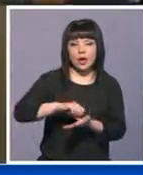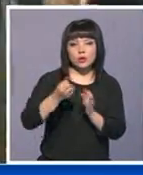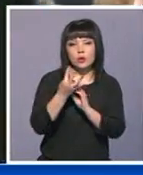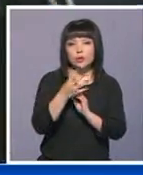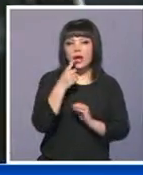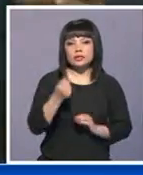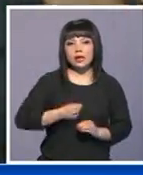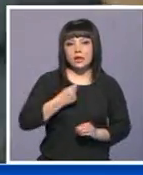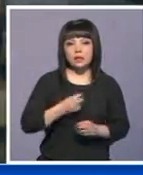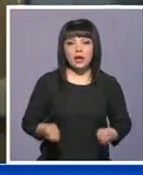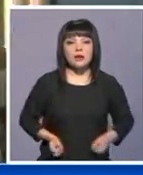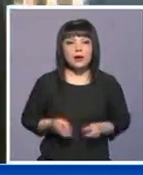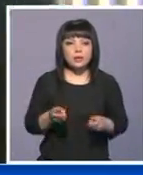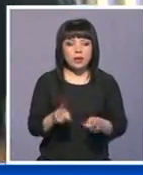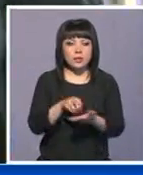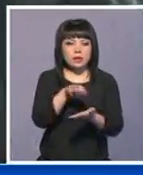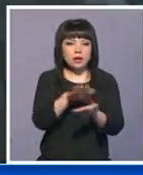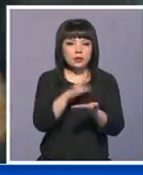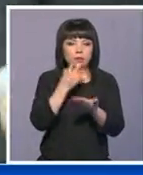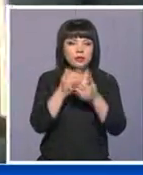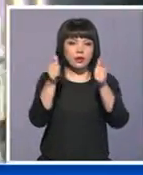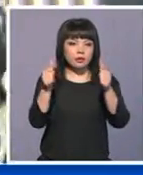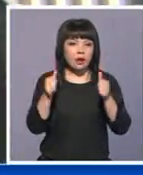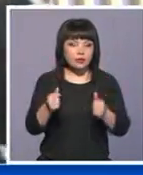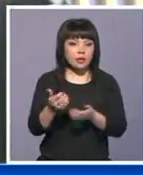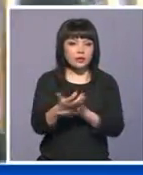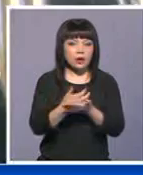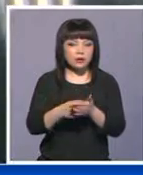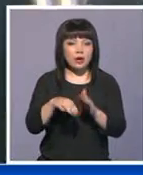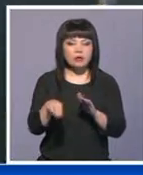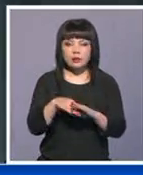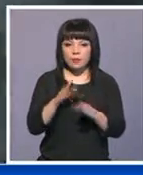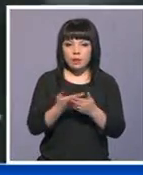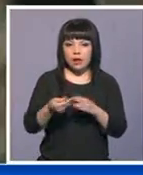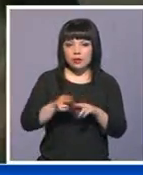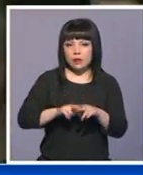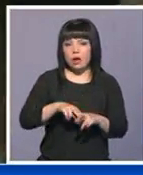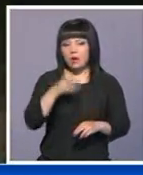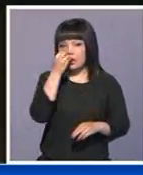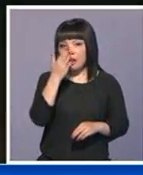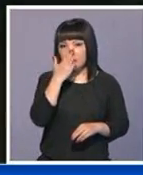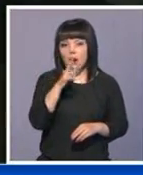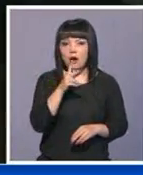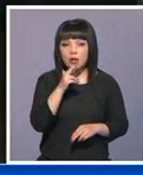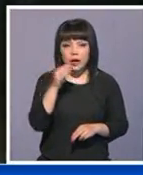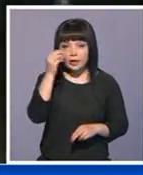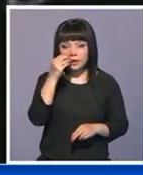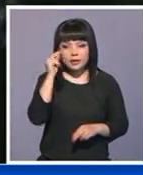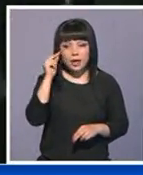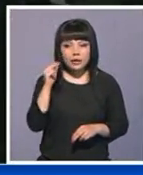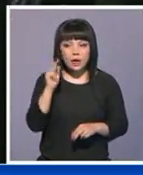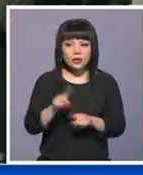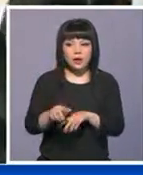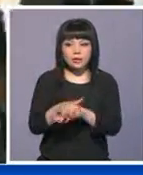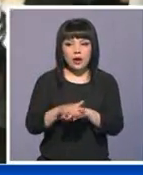әскери қылмыскердің есімдері жазылған тақтайшалар сақталған. Сол соғыста Жапония Корея түбегі мен Қытайдың біраз бөлігін жаулап